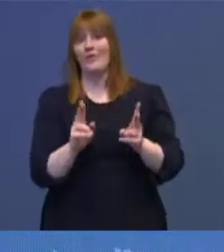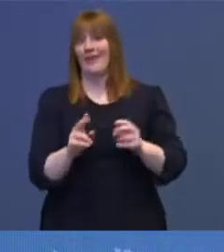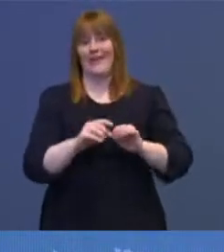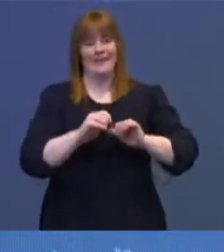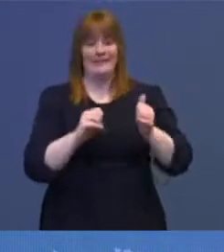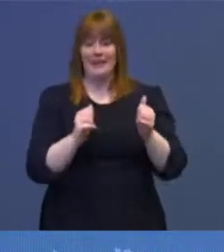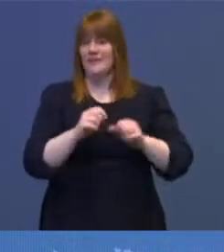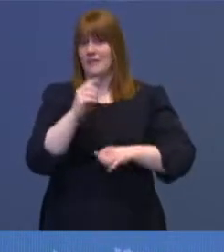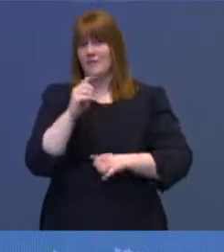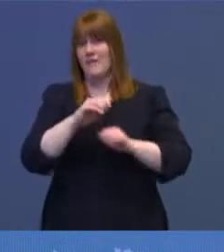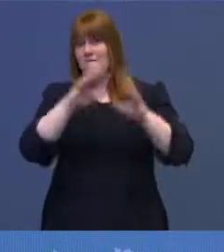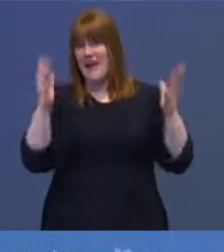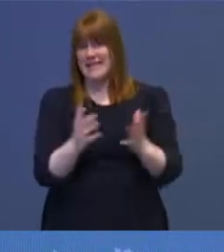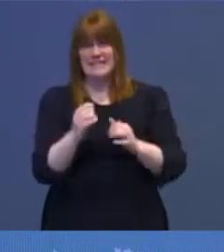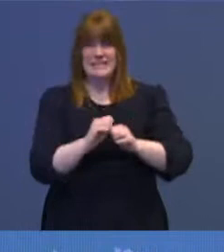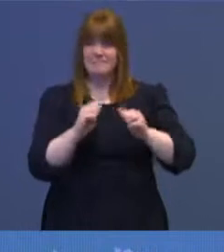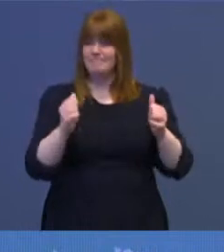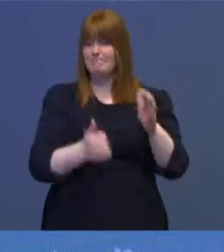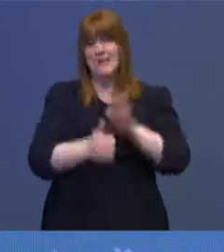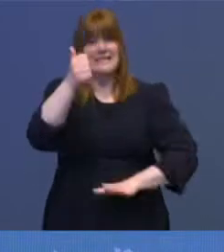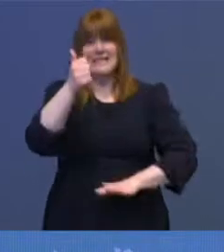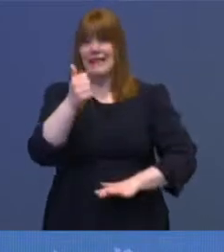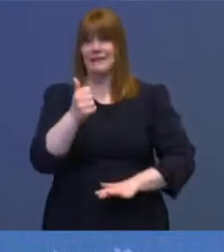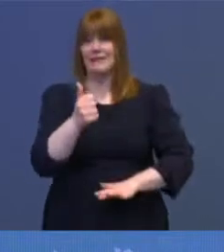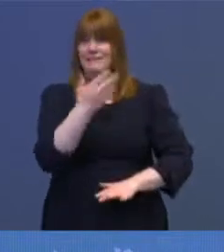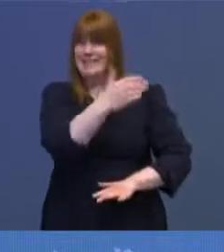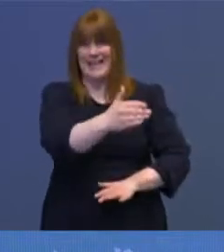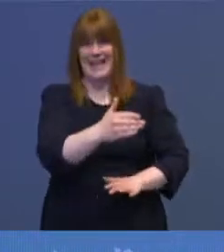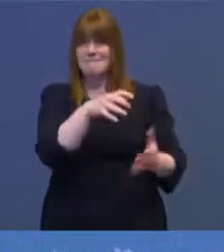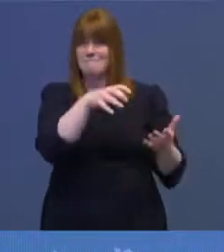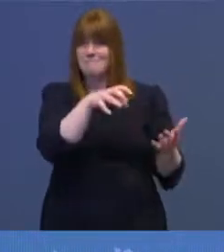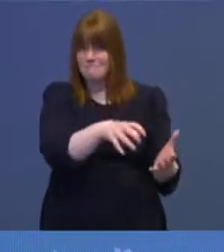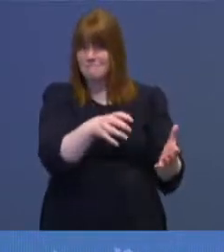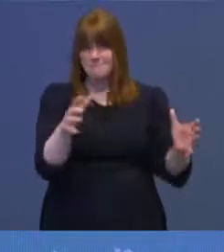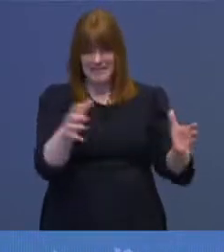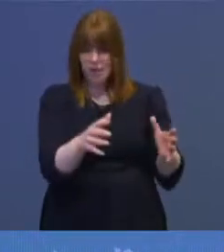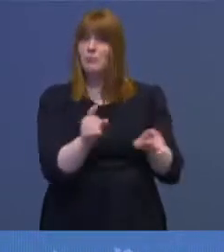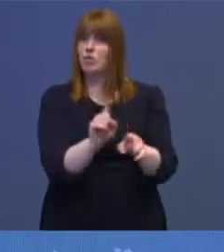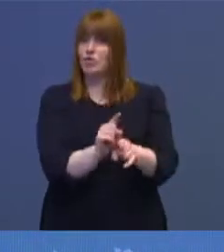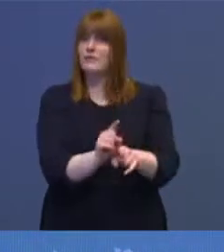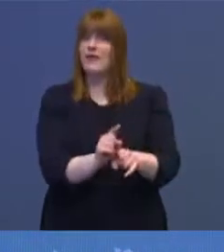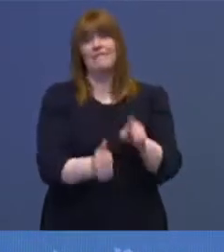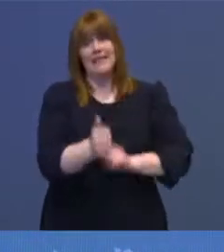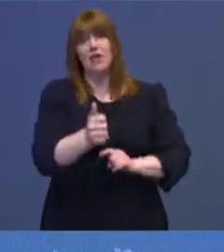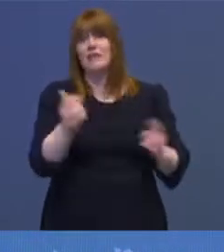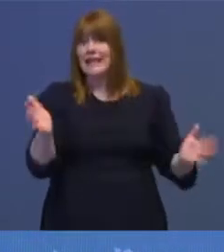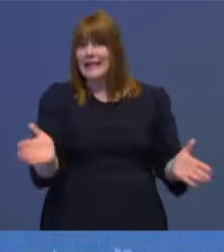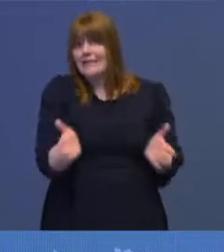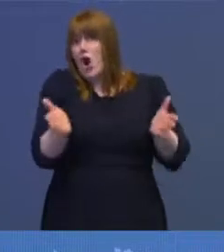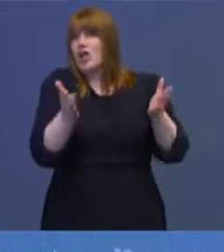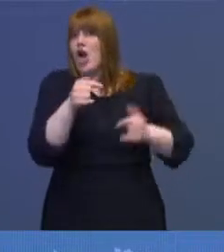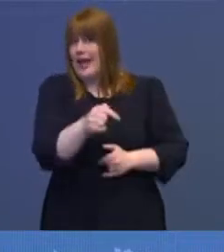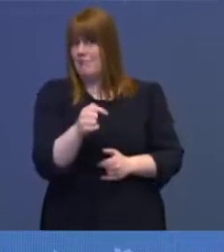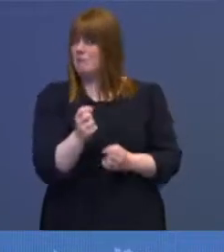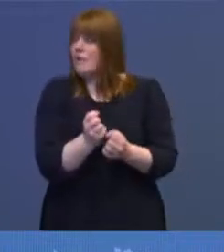fiskebestand, som vi har forskningssamarbeid og forvaltningssamarbeid på. Det viktig at vi ivaretar av mange grunner.